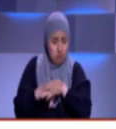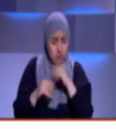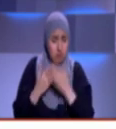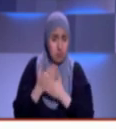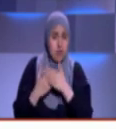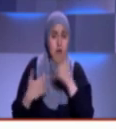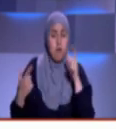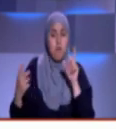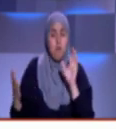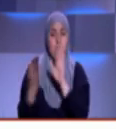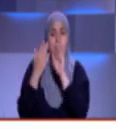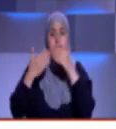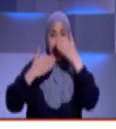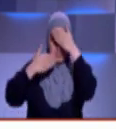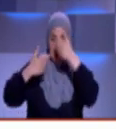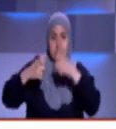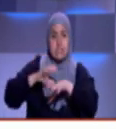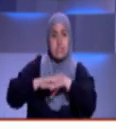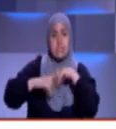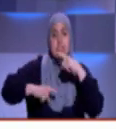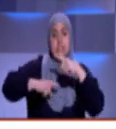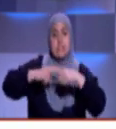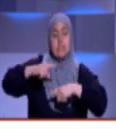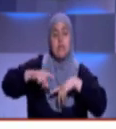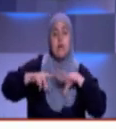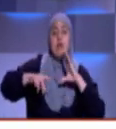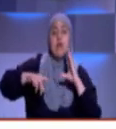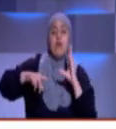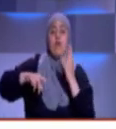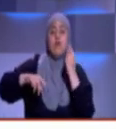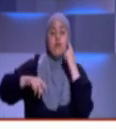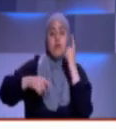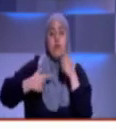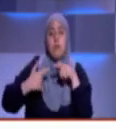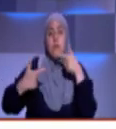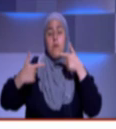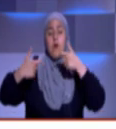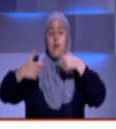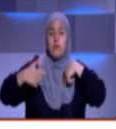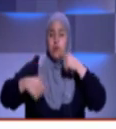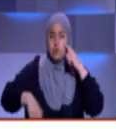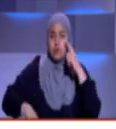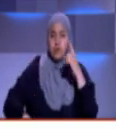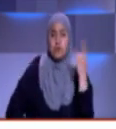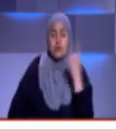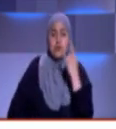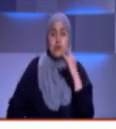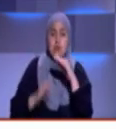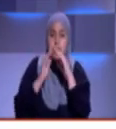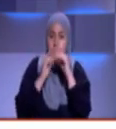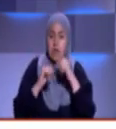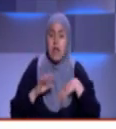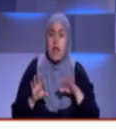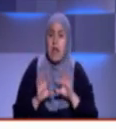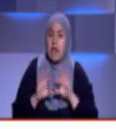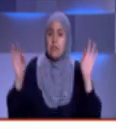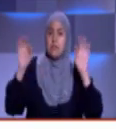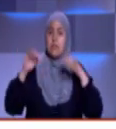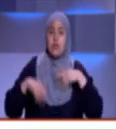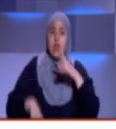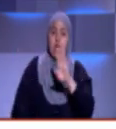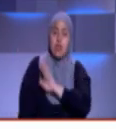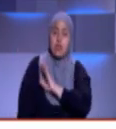لتتبع كافة الأصول والتمويل ومحاربة الشرطة المصرية جاهزة والجيش